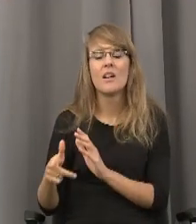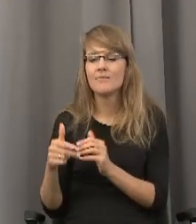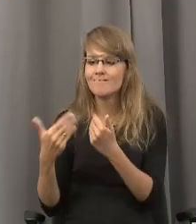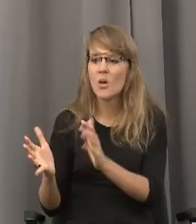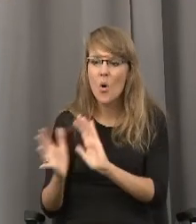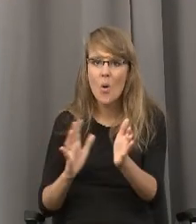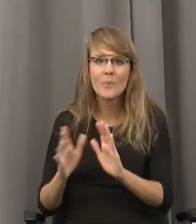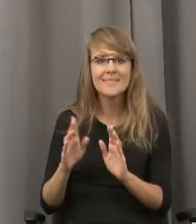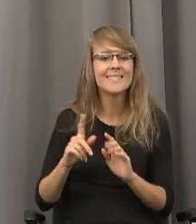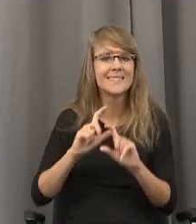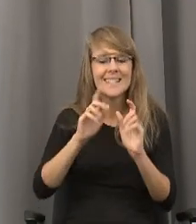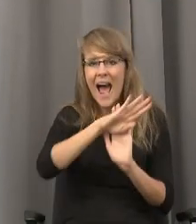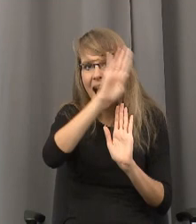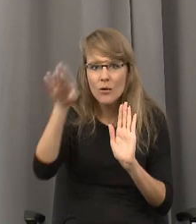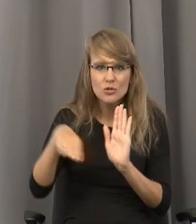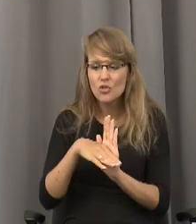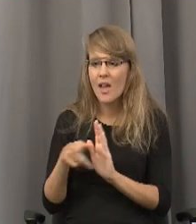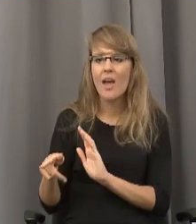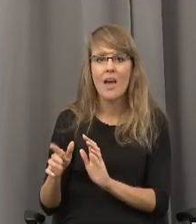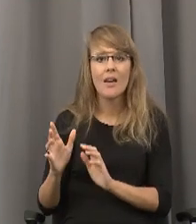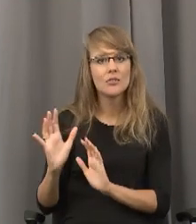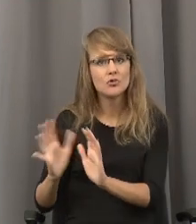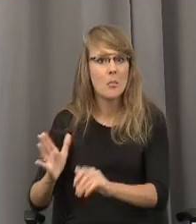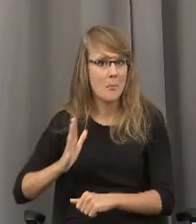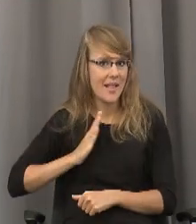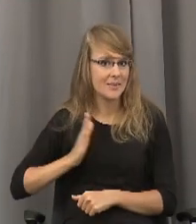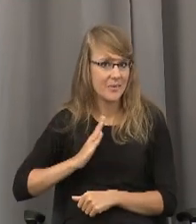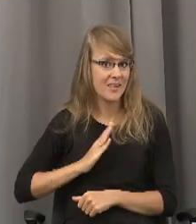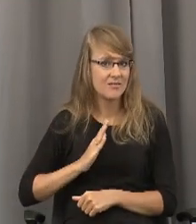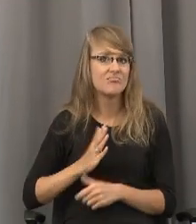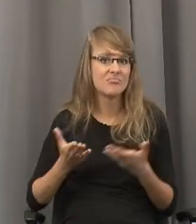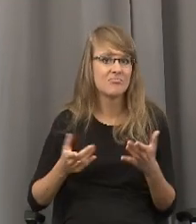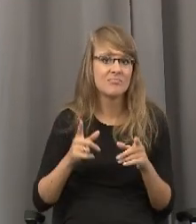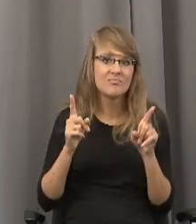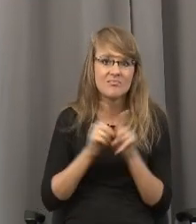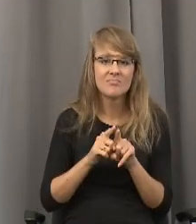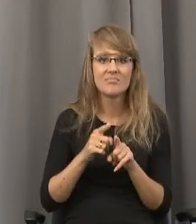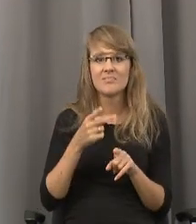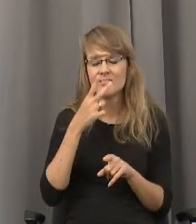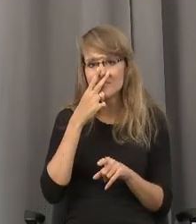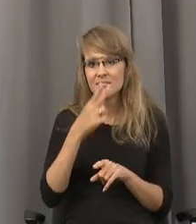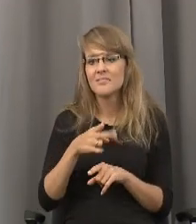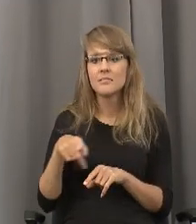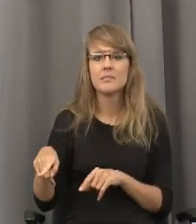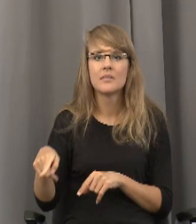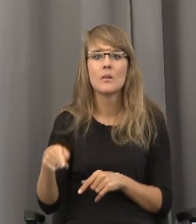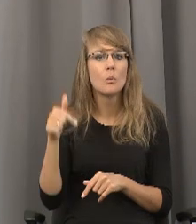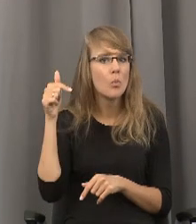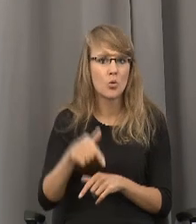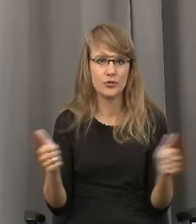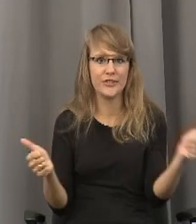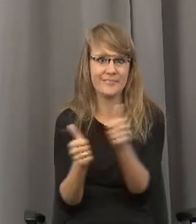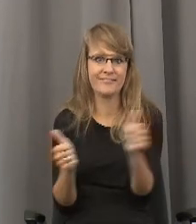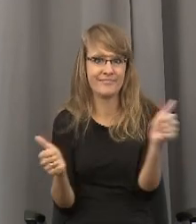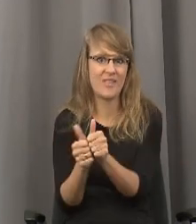bezpieczeństwa przez całą dobę i pogłębiające się, mamy tu do czynienia z pogłębiającym się uzależnieniem od opiekunów. Co